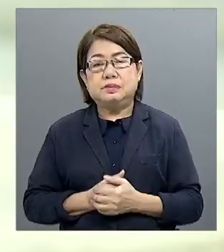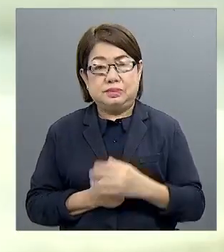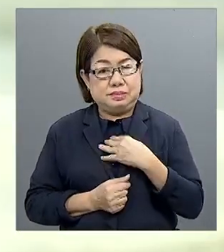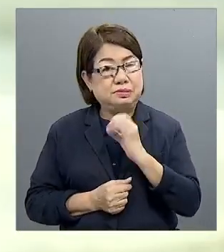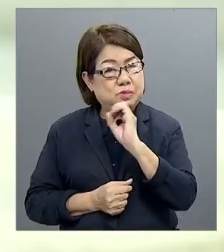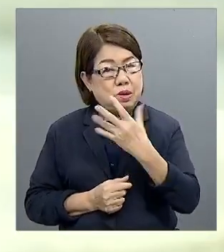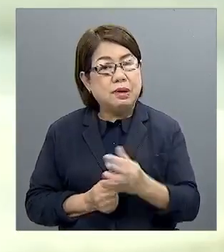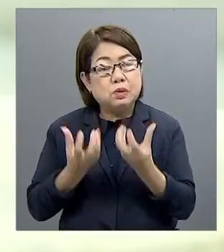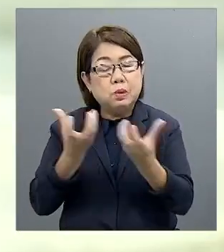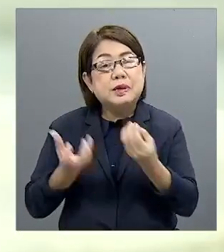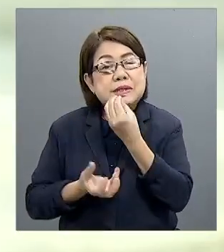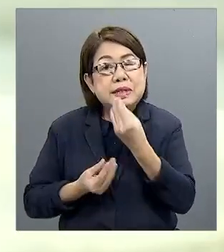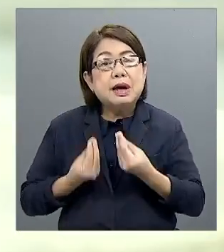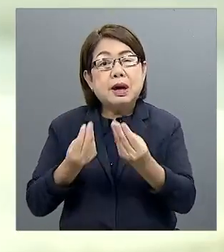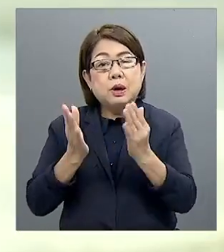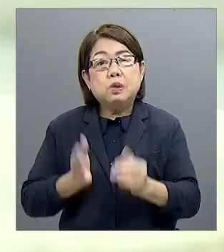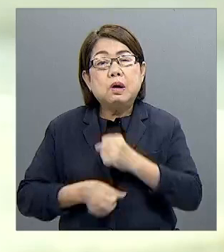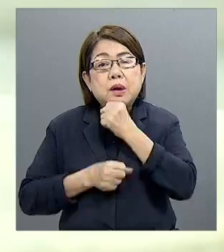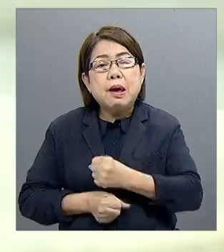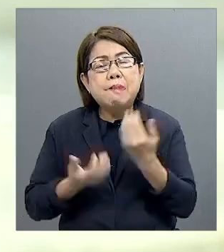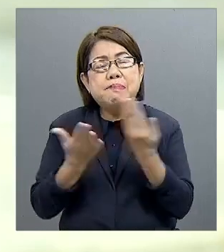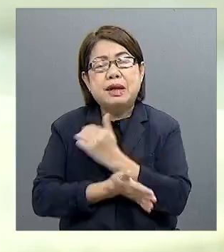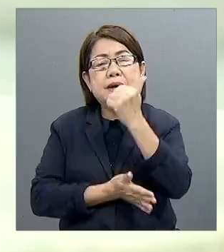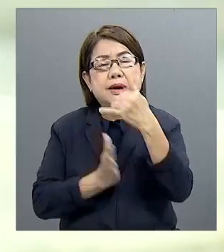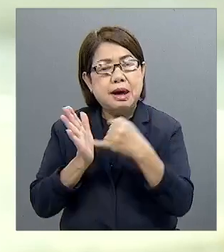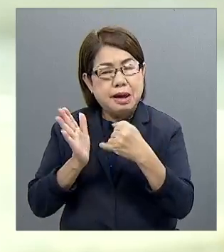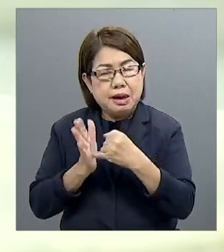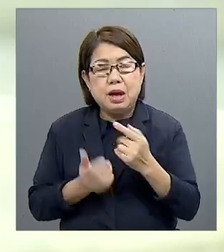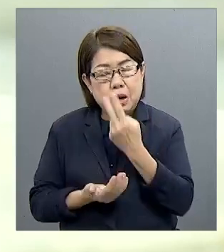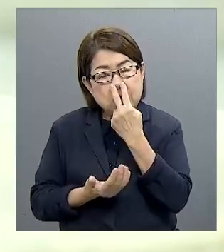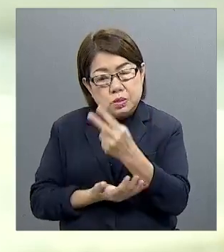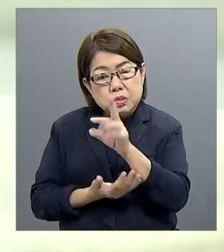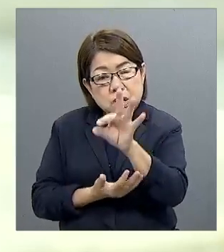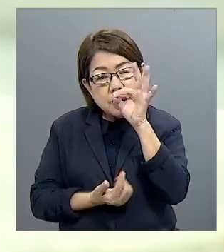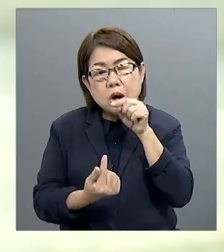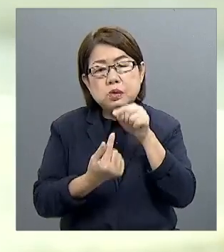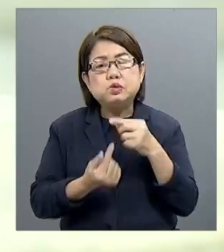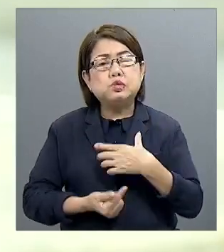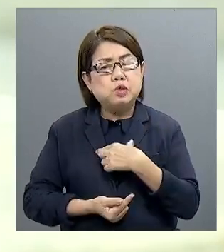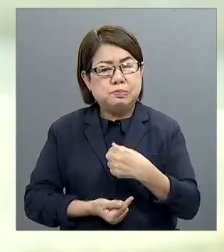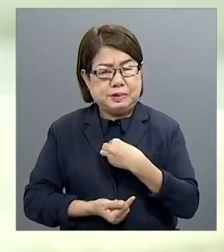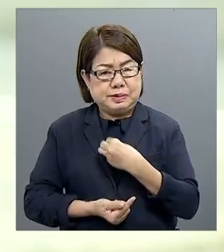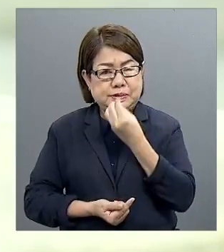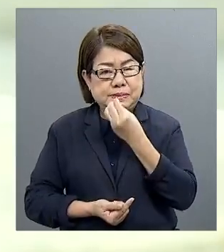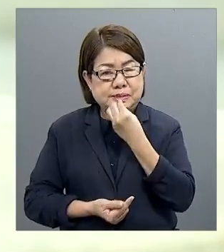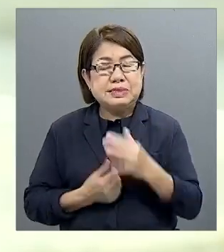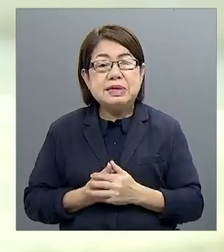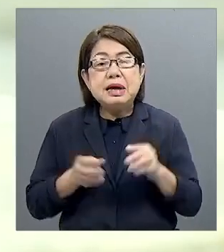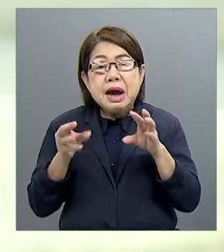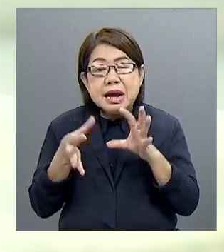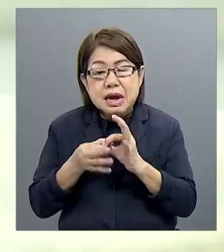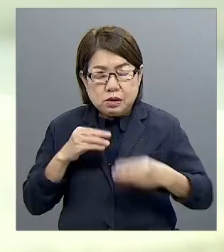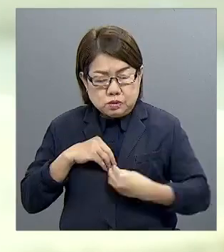ของผู้สูงวัยเนี่ยครับปรับง่ายๆก็คือว่าเลือกชนิดที่มันเหมาะกับเราเหมาะกับทางเดินอาหารที่เปลี่ยนไปของเราดูดซึมได้น้อยล